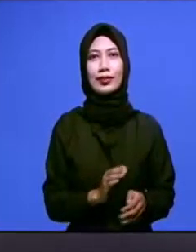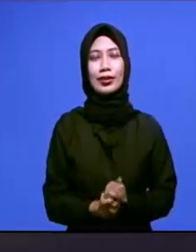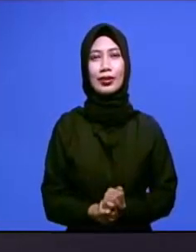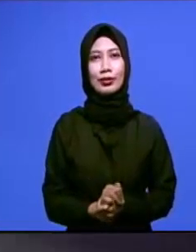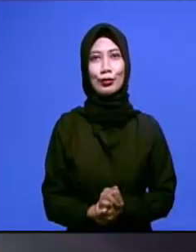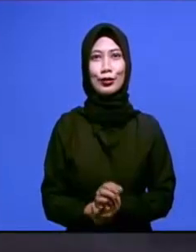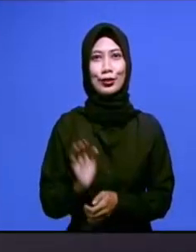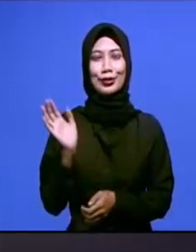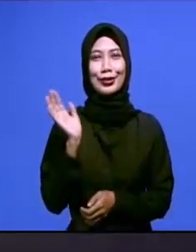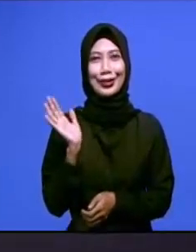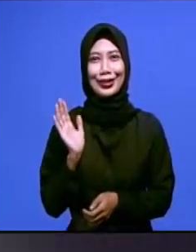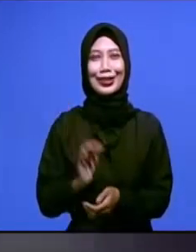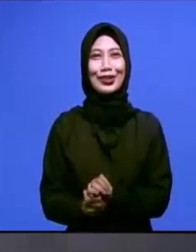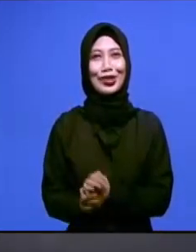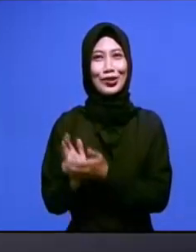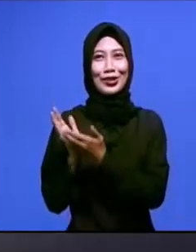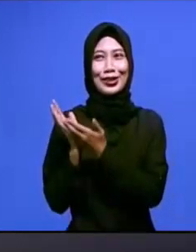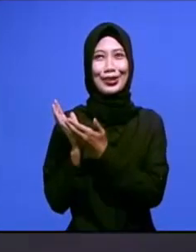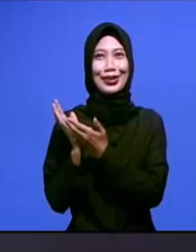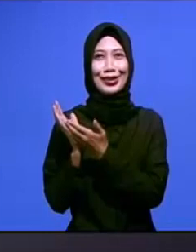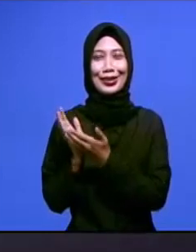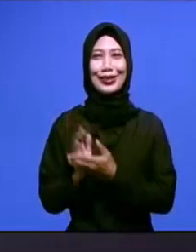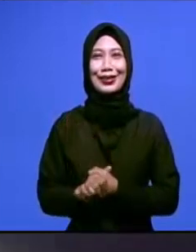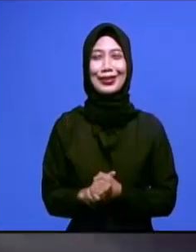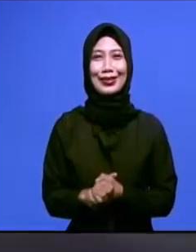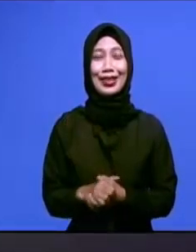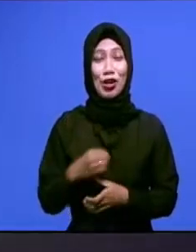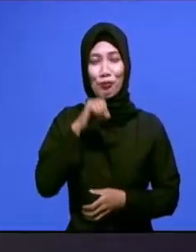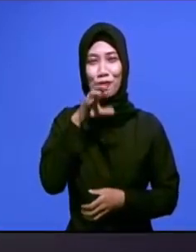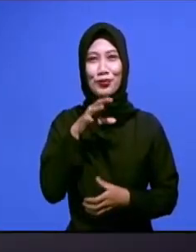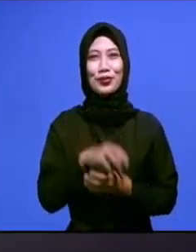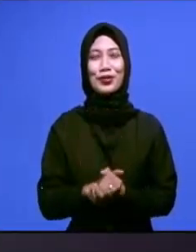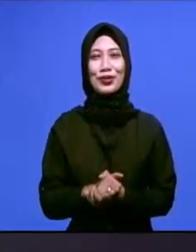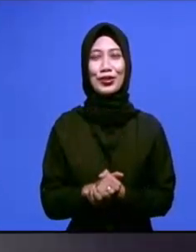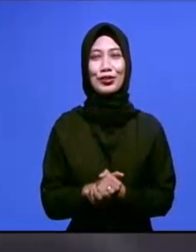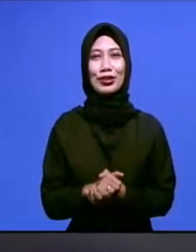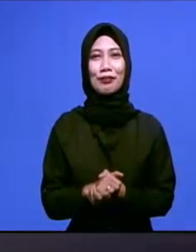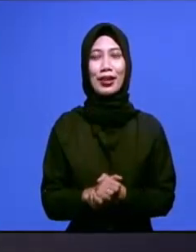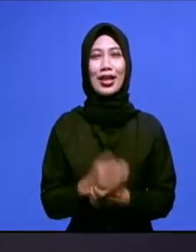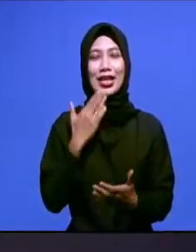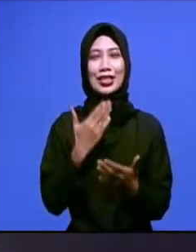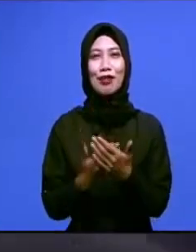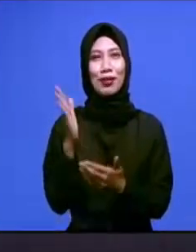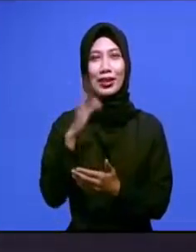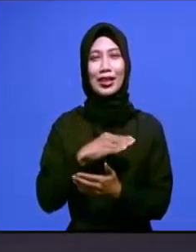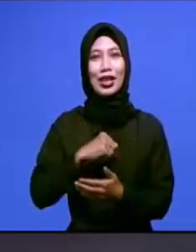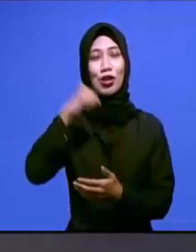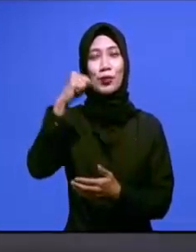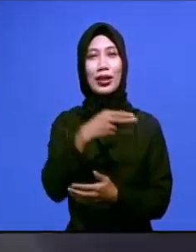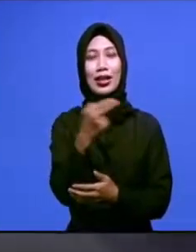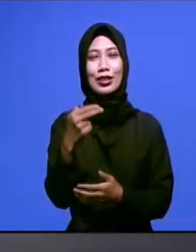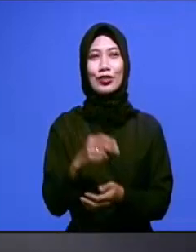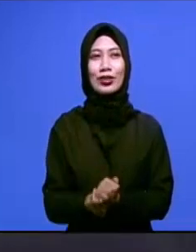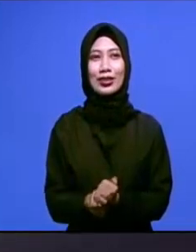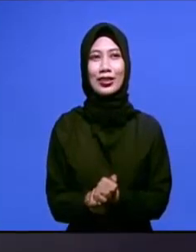Gary Quinlan, Australia's ambassador to Indonesia, and I want to wish a brilliant Independence Day to all Indonesians. Australia,